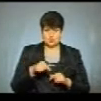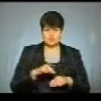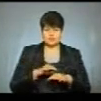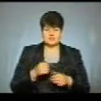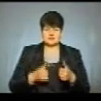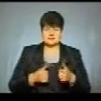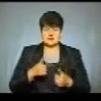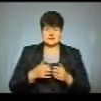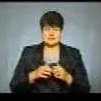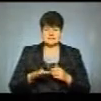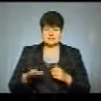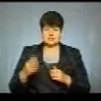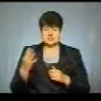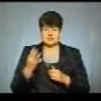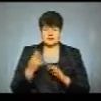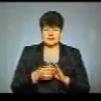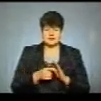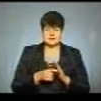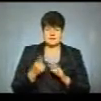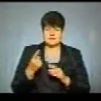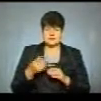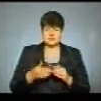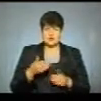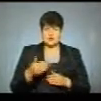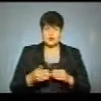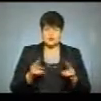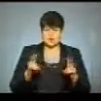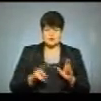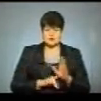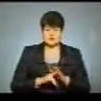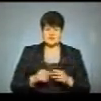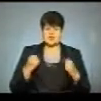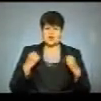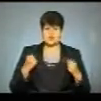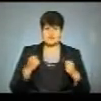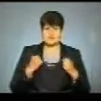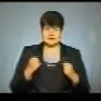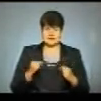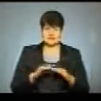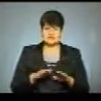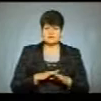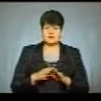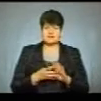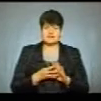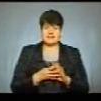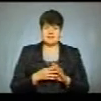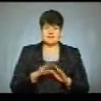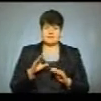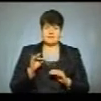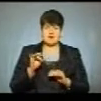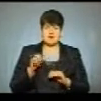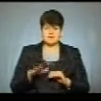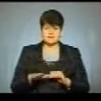проводять змагання серед учнів 4-х класів «Перші кроки». Розпочали з розминки. Діти виконують 9 вправ.